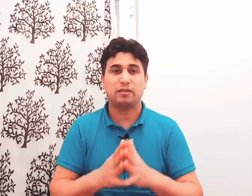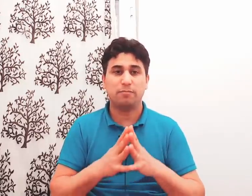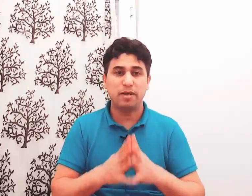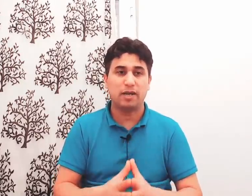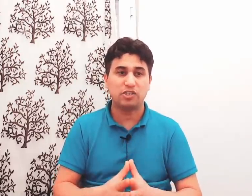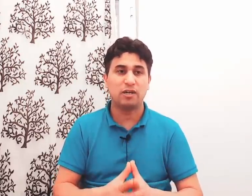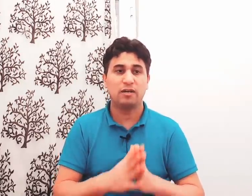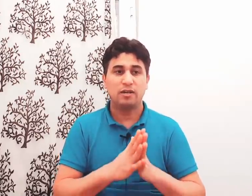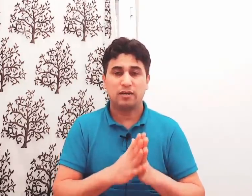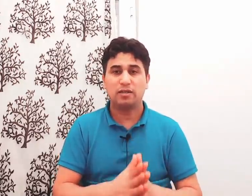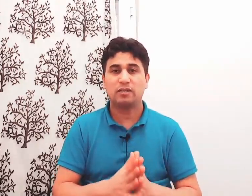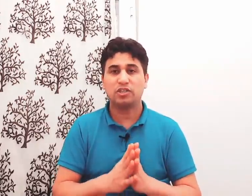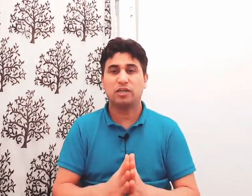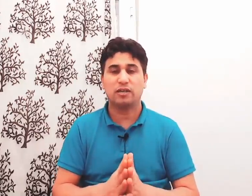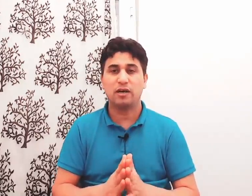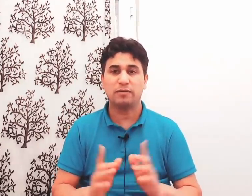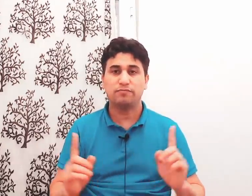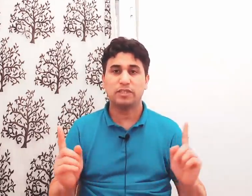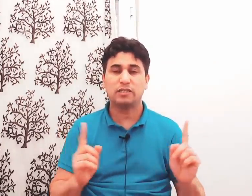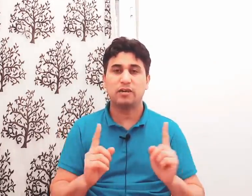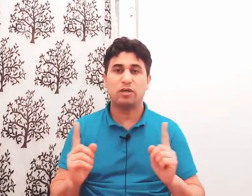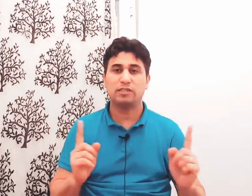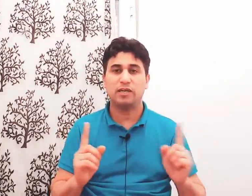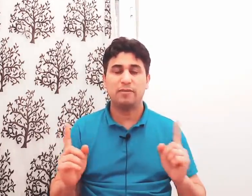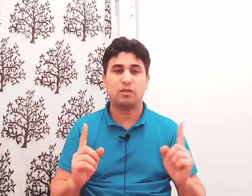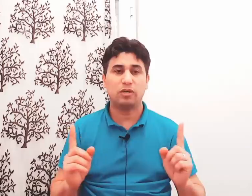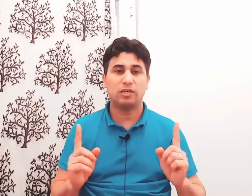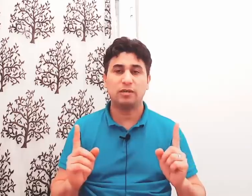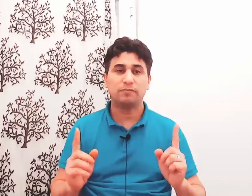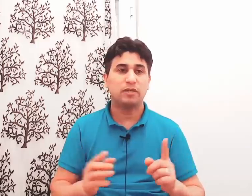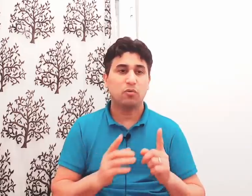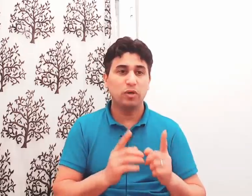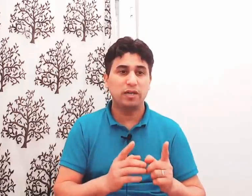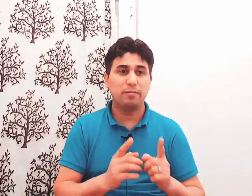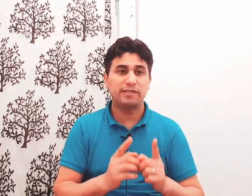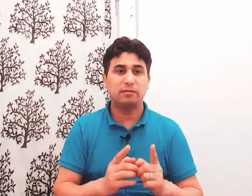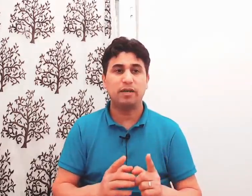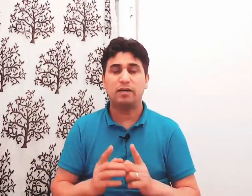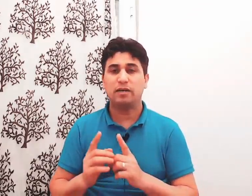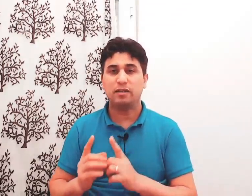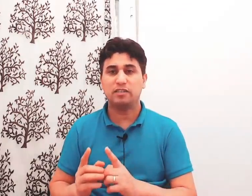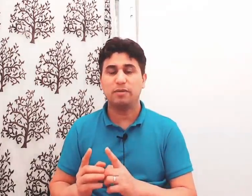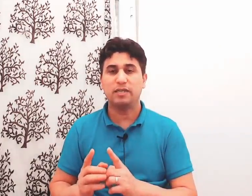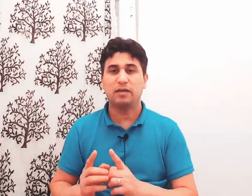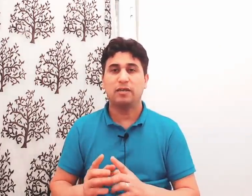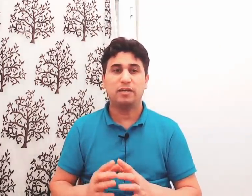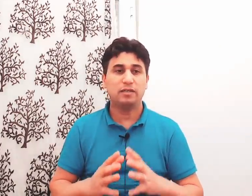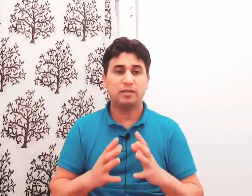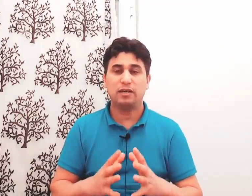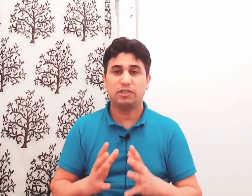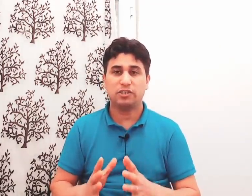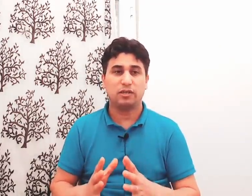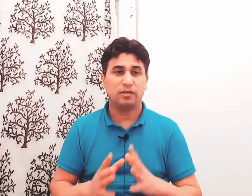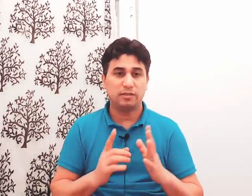خاص من 10 ل 12 ديال النهار، يختار واحد الساعه من هذا الوقت هذا، ولا من 7 ل 8